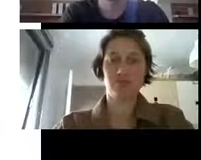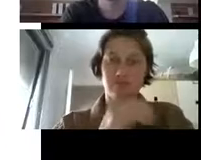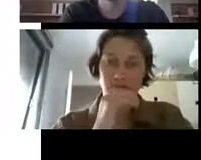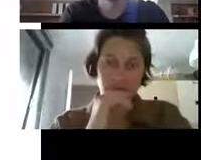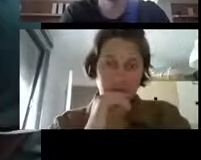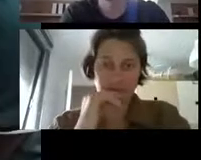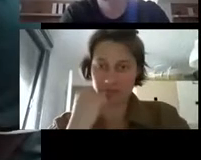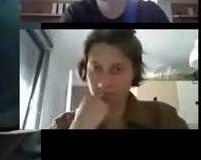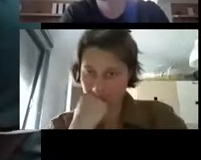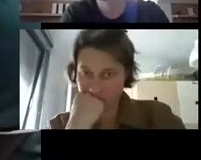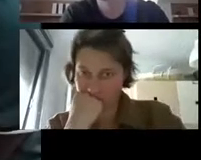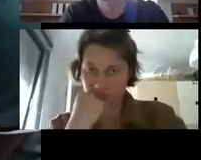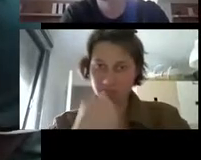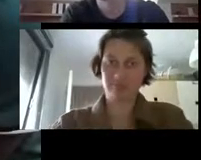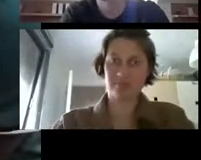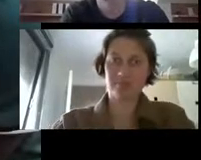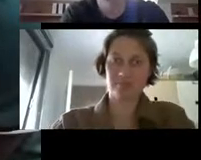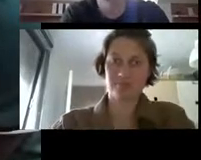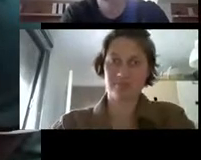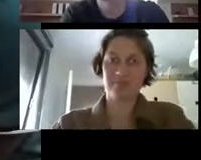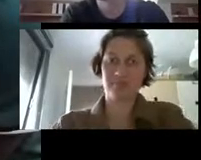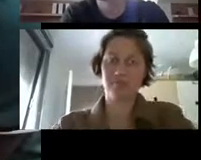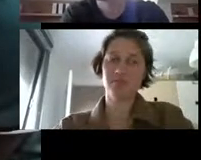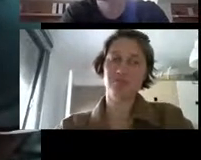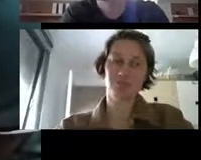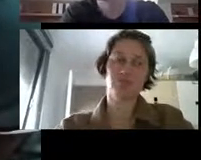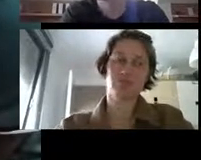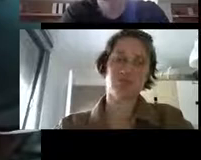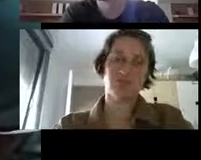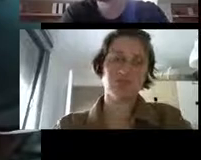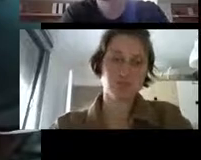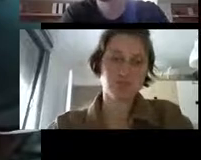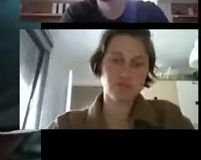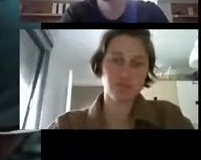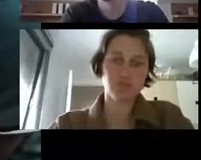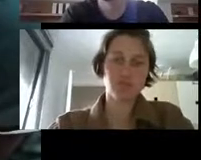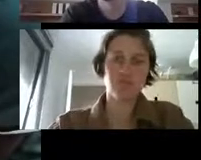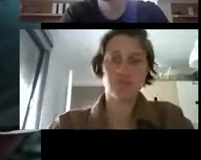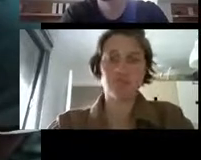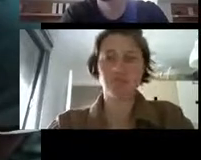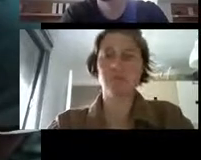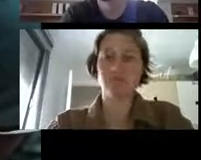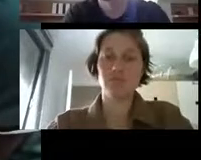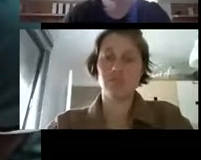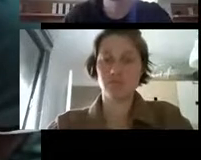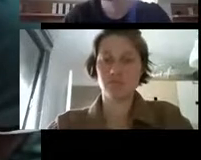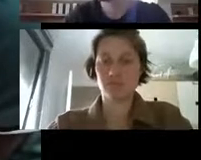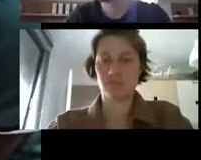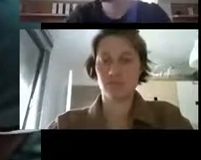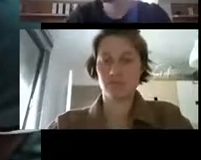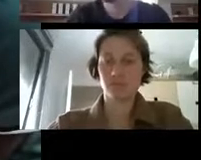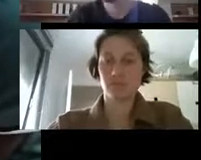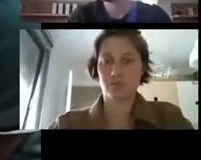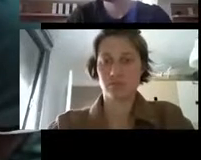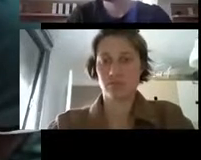Een 12-jarige zou in principe al in staat moeten zijn om zichzelf in te smeren. Dus bewaak dan al een tijde die persoonlijke hygiëne. We kennen